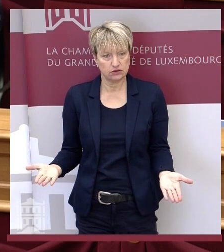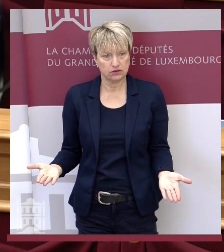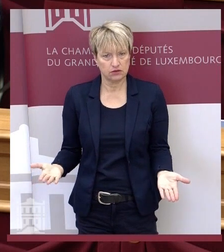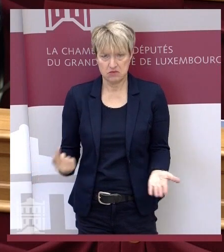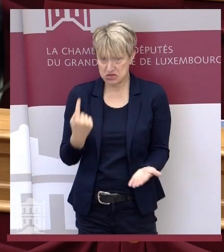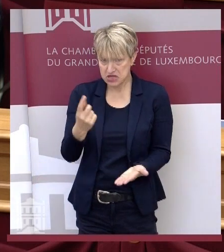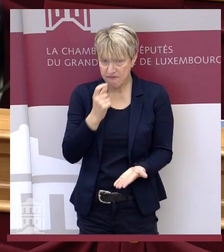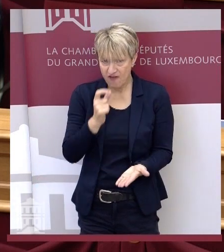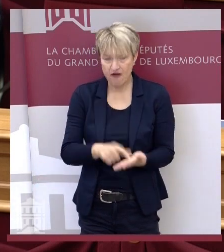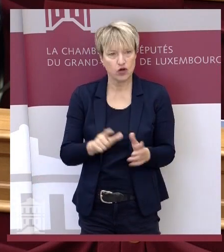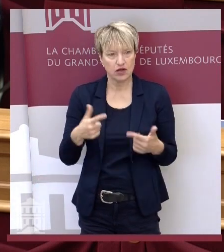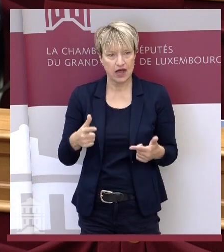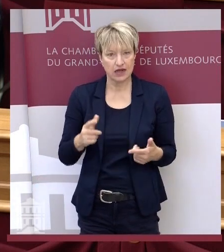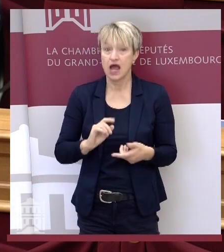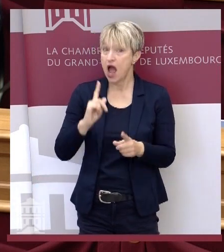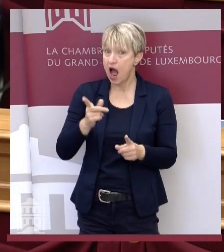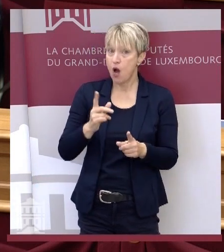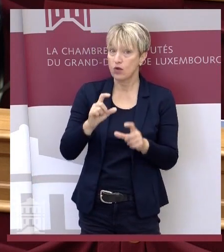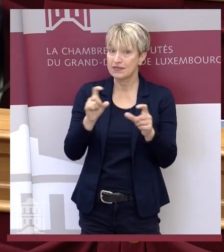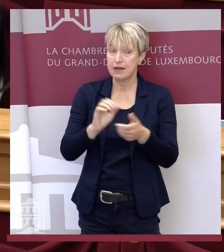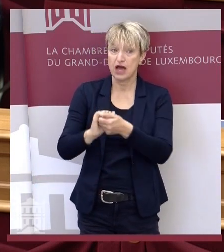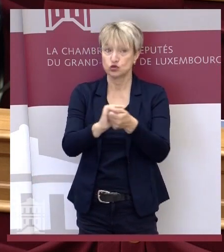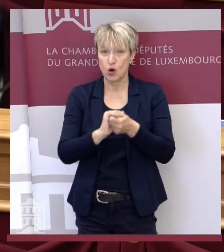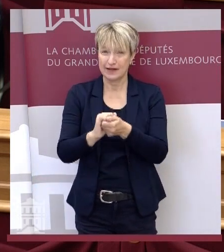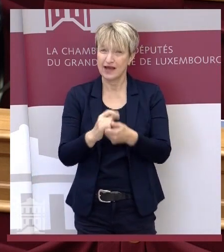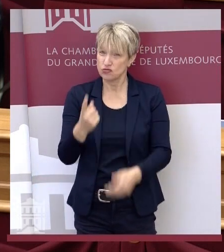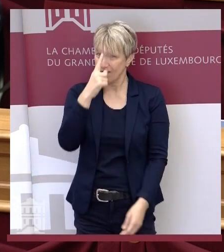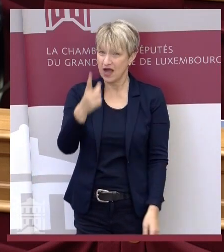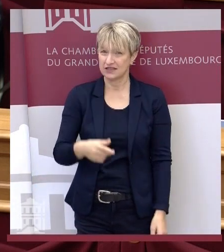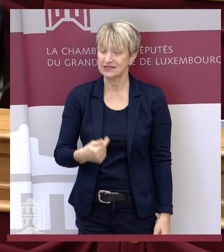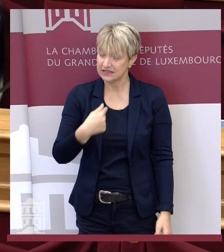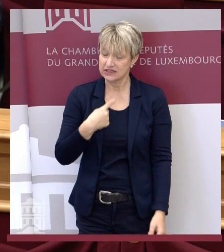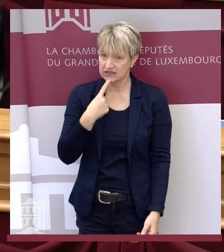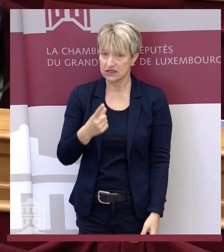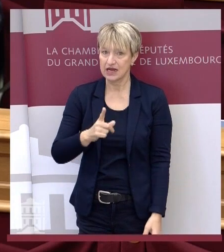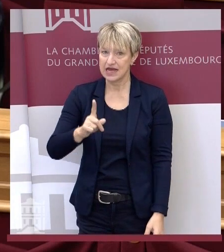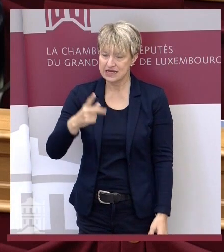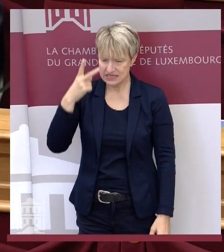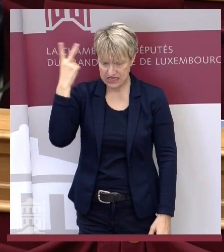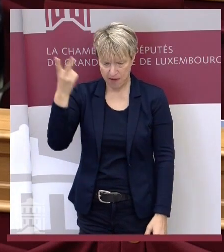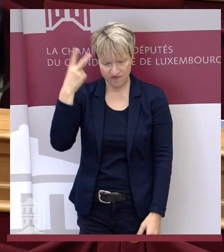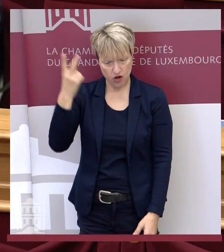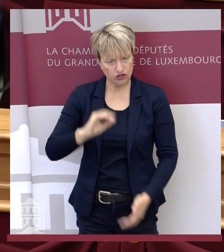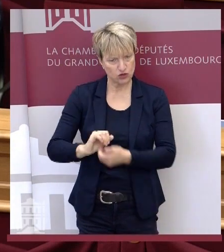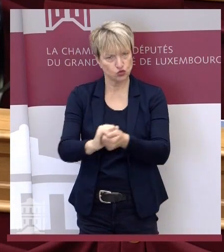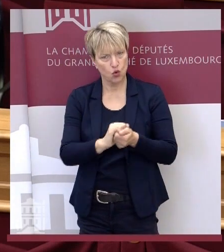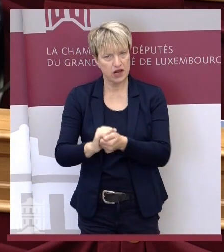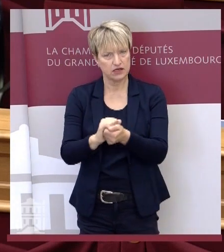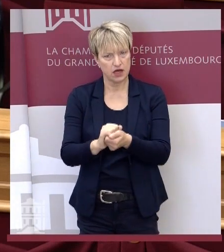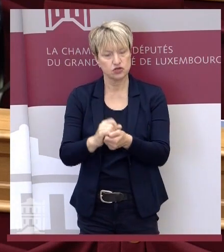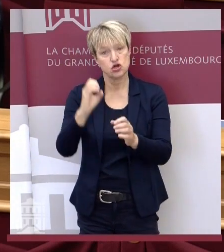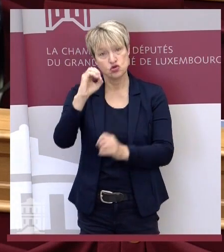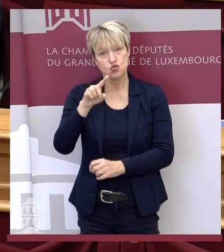nicht zu holen. Wisst ihr, dass wir gesucht haben, dass wir selbstverständlich solidarisch sind und die 0,7%, zu denen Lützburg sich engagiert hat,